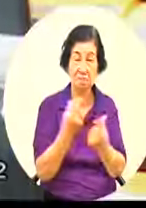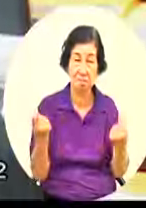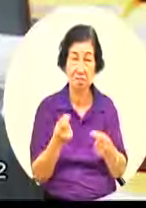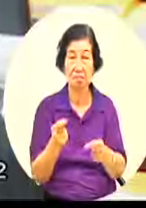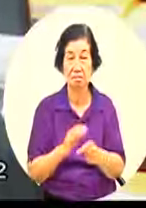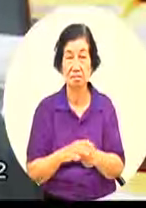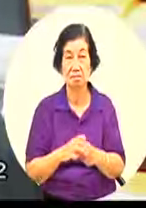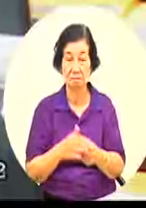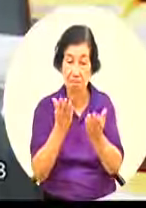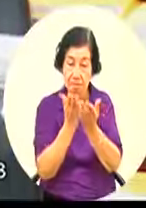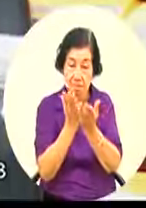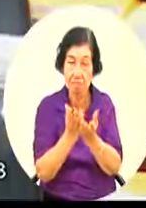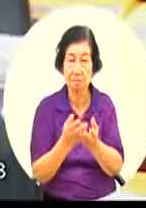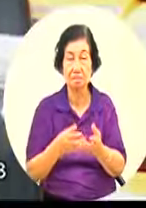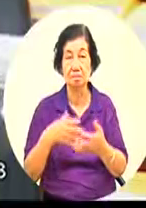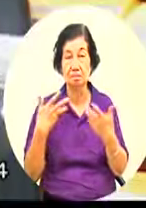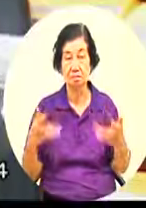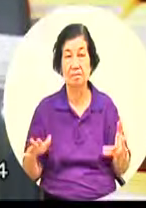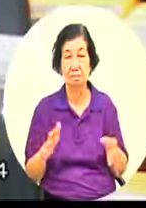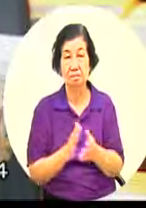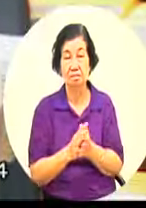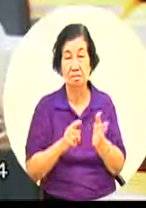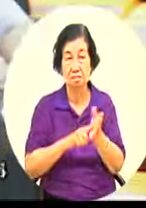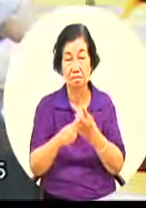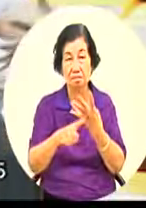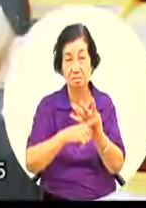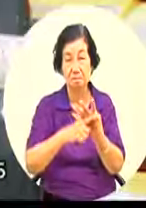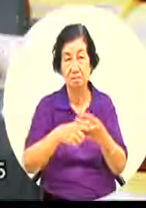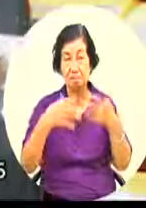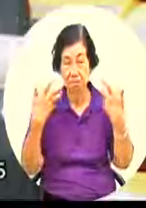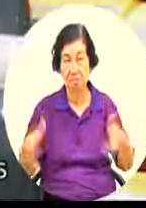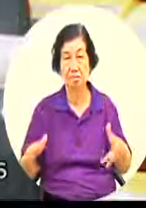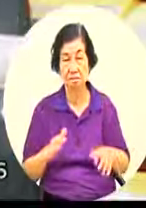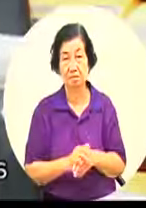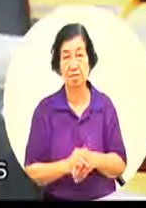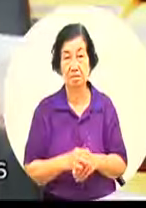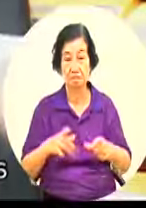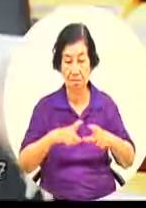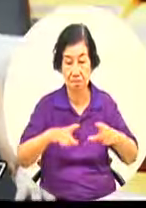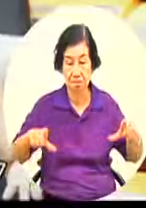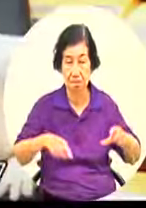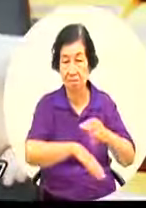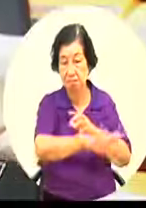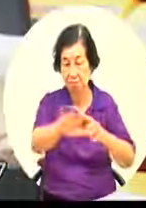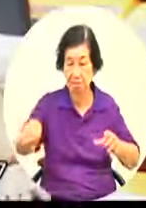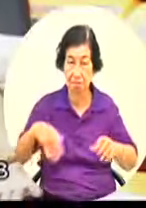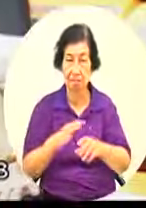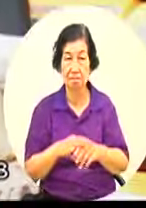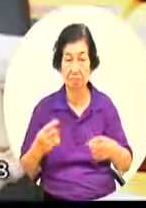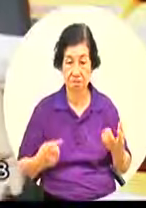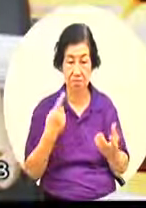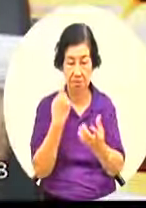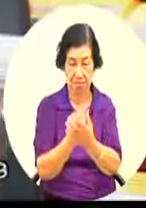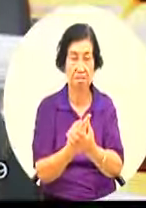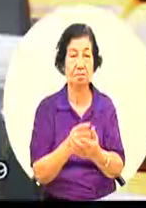业，好，我这个社区营造概念就是一个大家参与，我觉得就是这个概念就够了，但是你总是